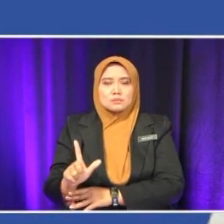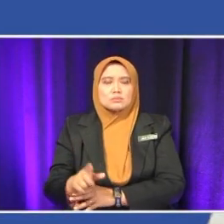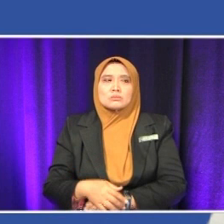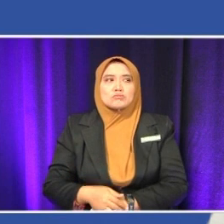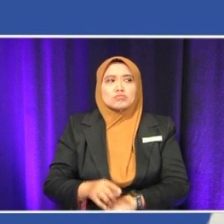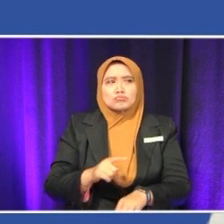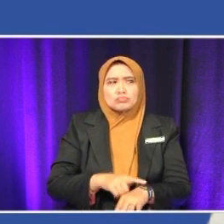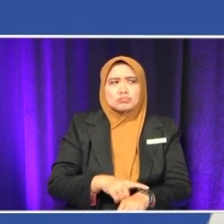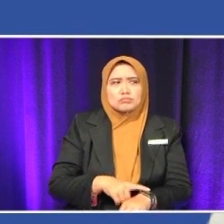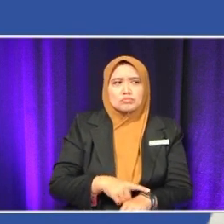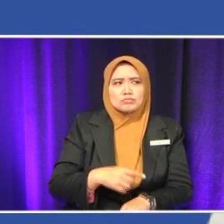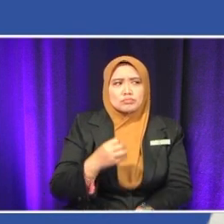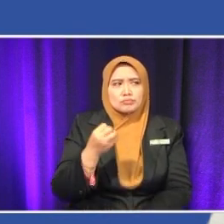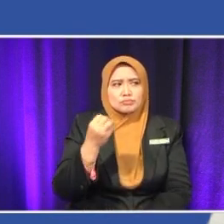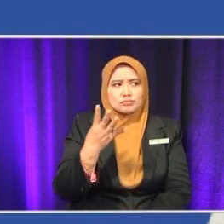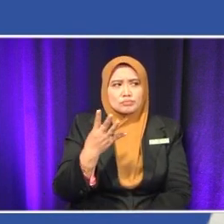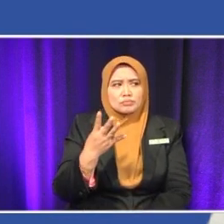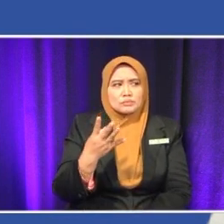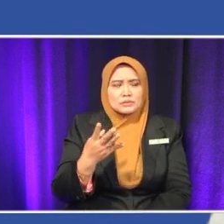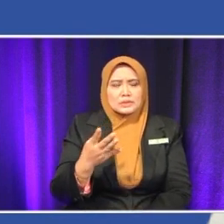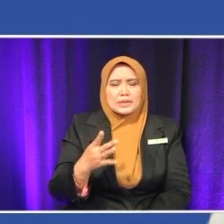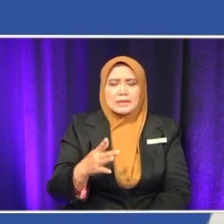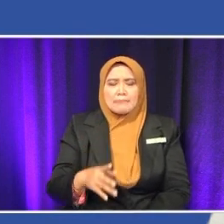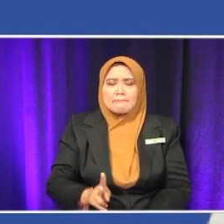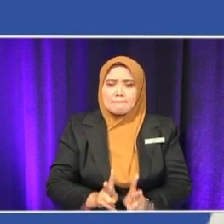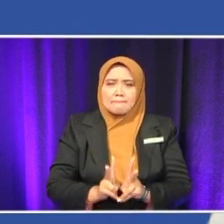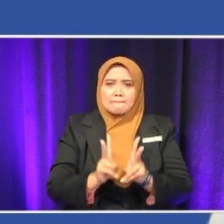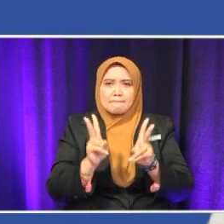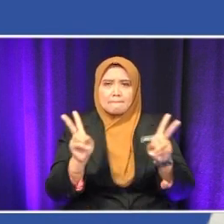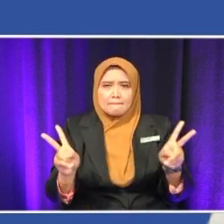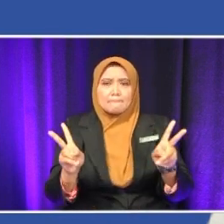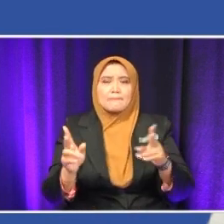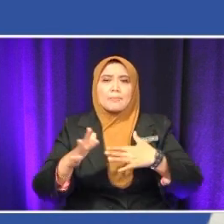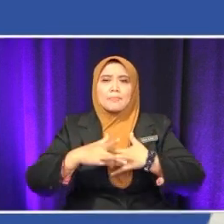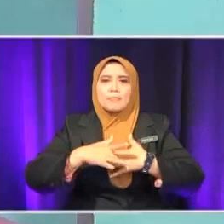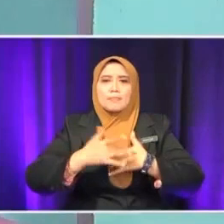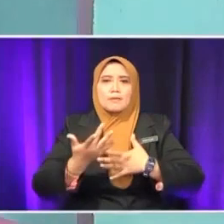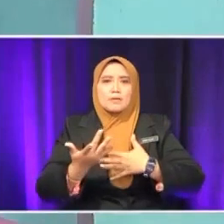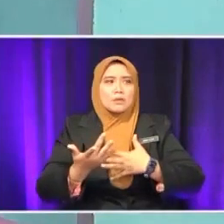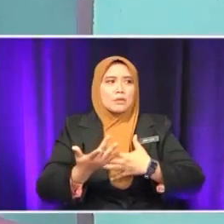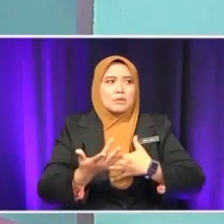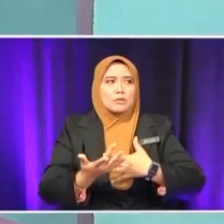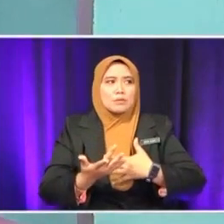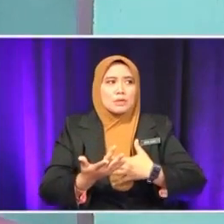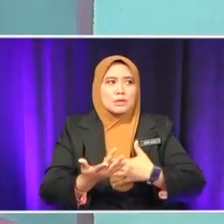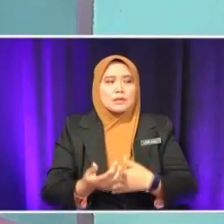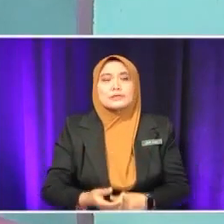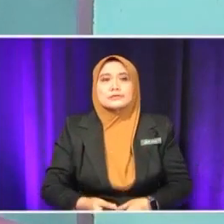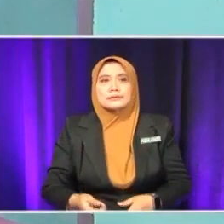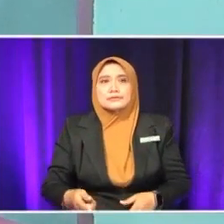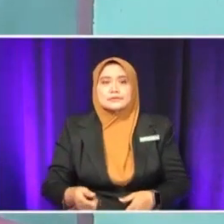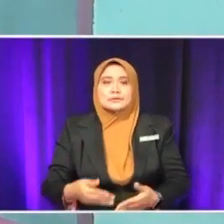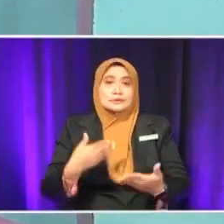terbang M. Okey, maklumat-maklumat ni soalan penuh, cikgu pasti cikgu dah bagi dekat murid-murid cikgu.